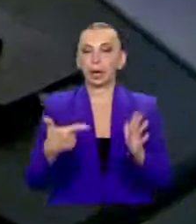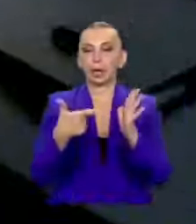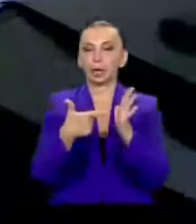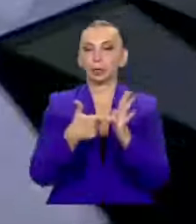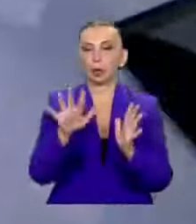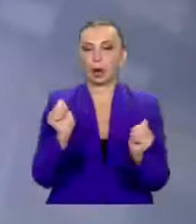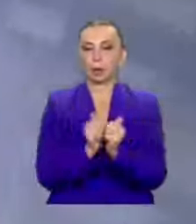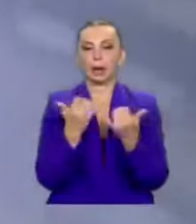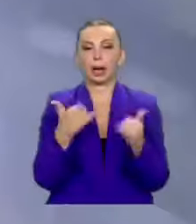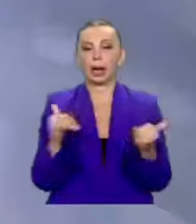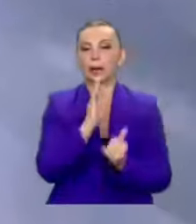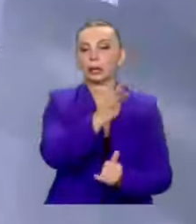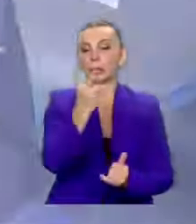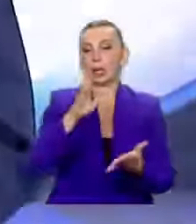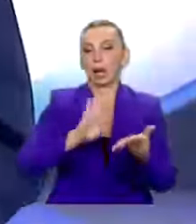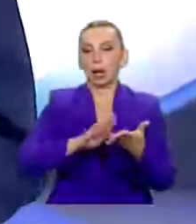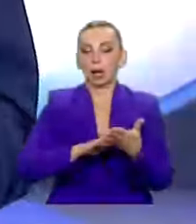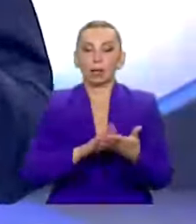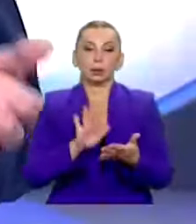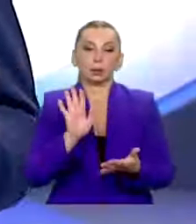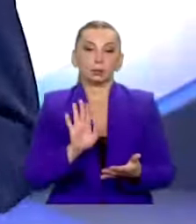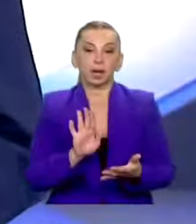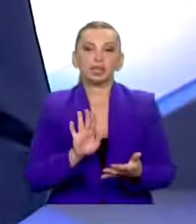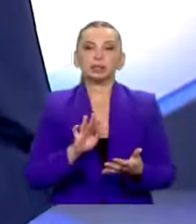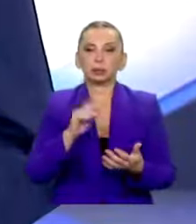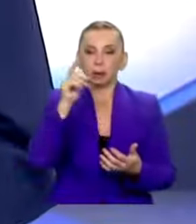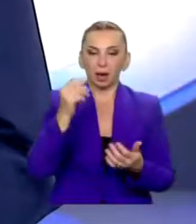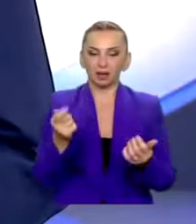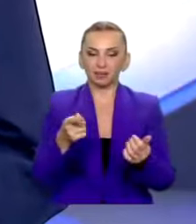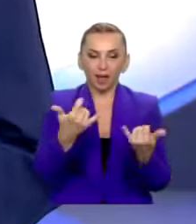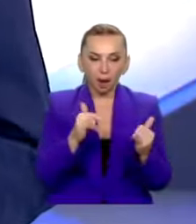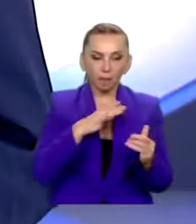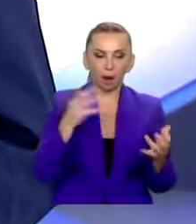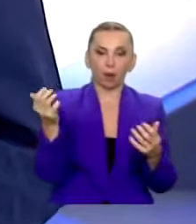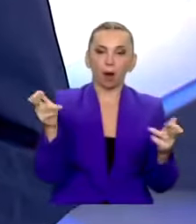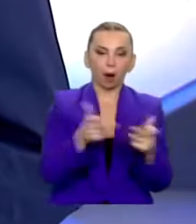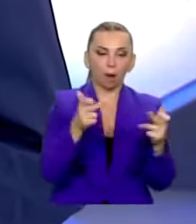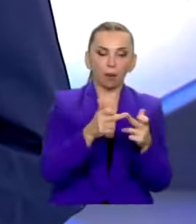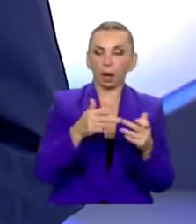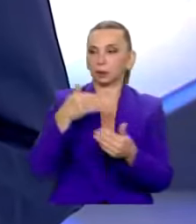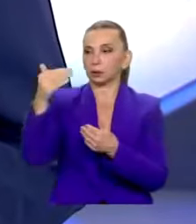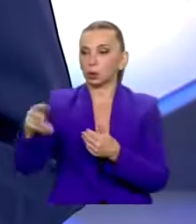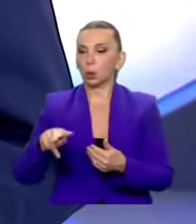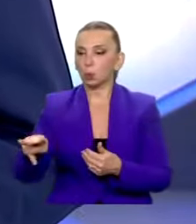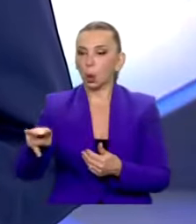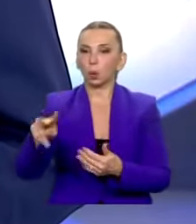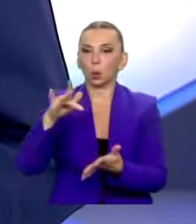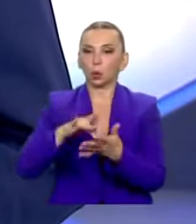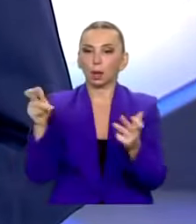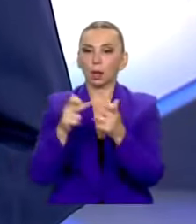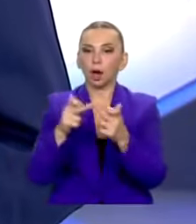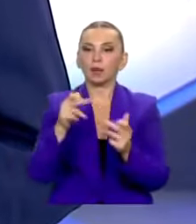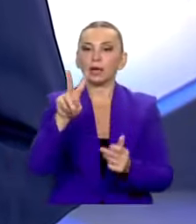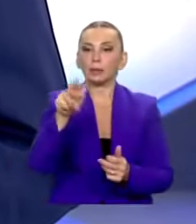Kadıköy'de birlikte eğlenmeye giden iki arkadaş mekandan tartışarak dışarı çıktı. Yol ortasında kavga etmeye başladılar. O kavgada